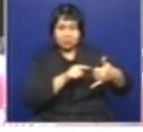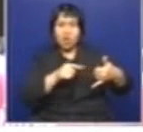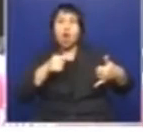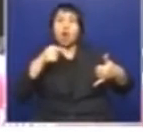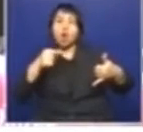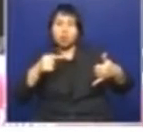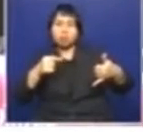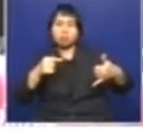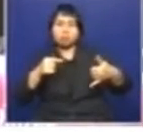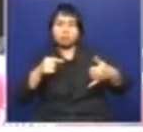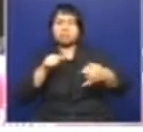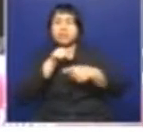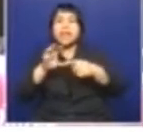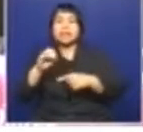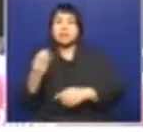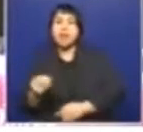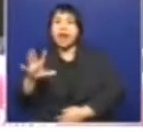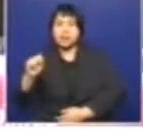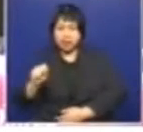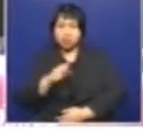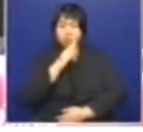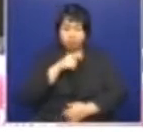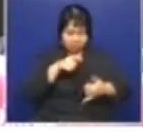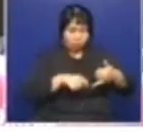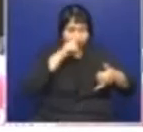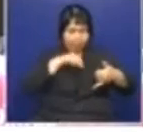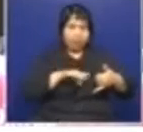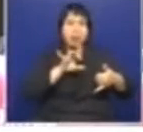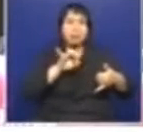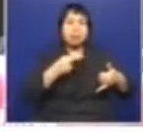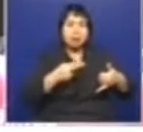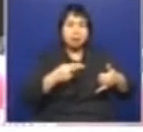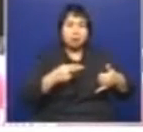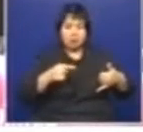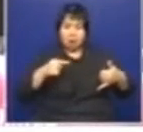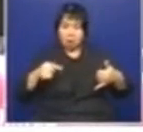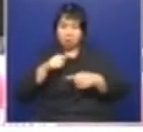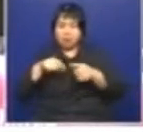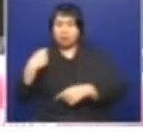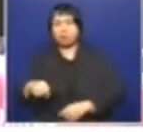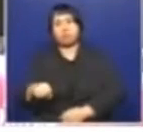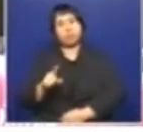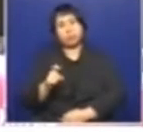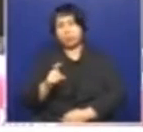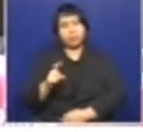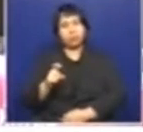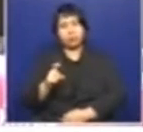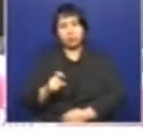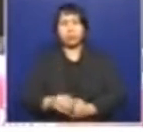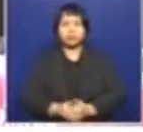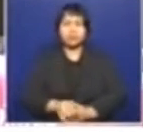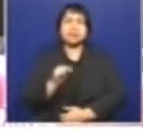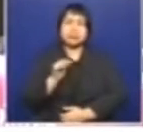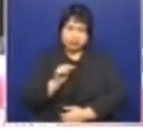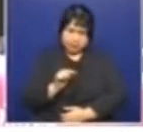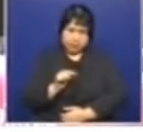500,000 ของเราปีหนึ่ง 80,000 ต่อหัวมันลดอีก 10% มันก็ตายแล้วนี่เราไม่เข้าใจกันเ